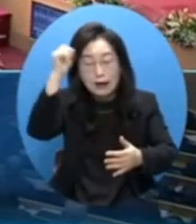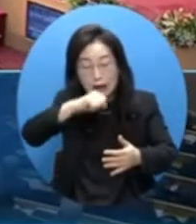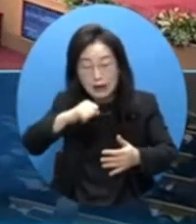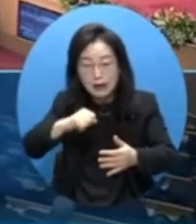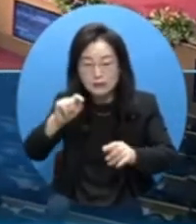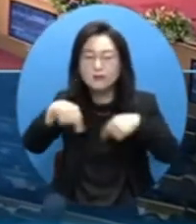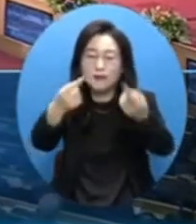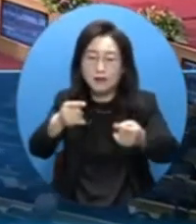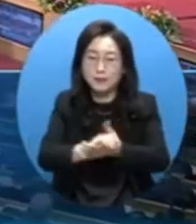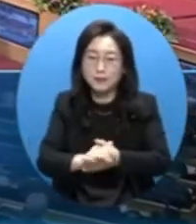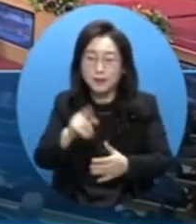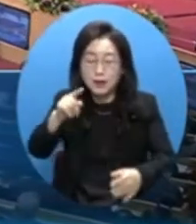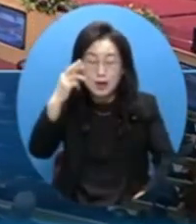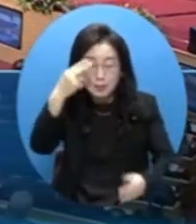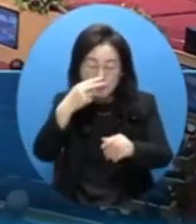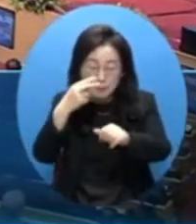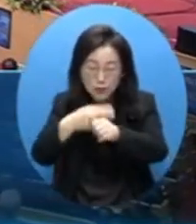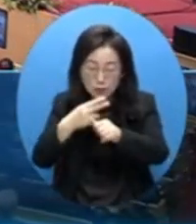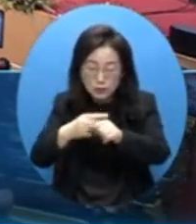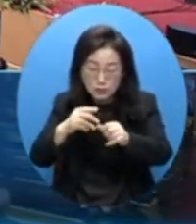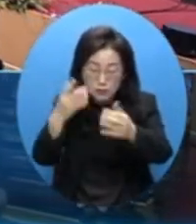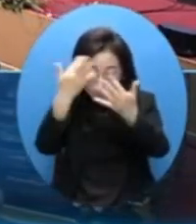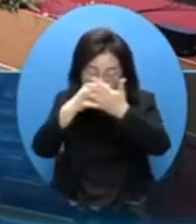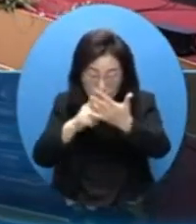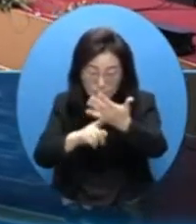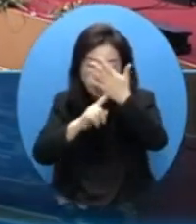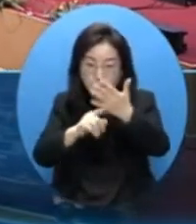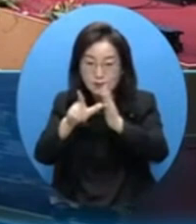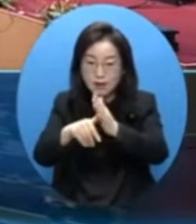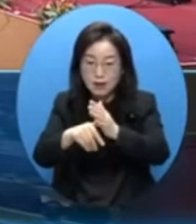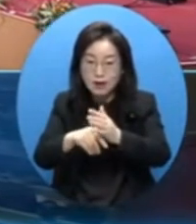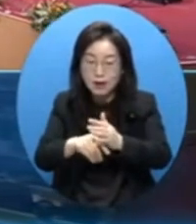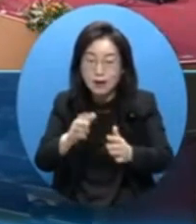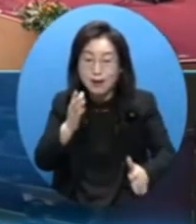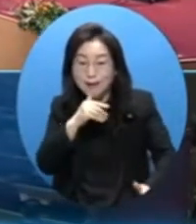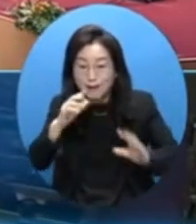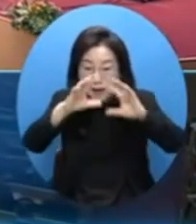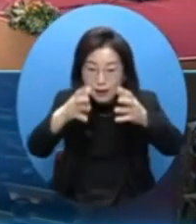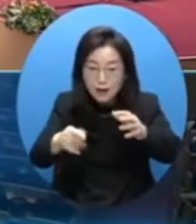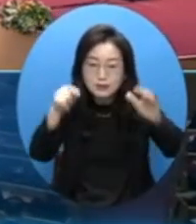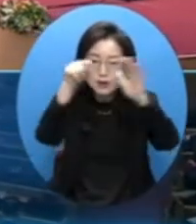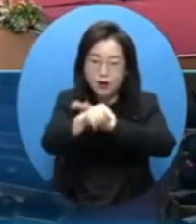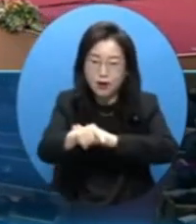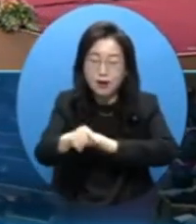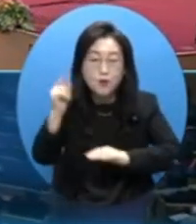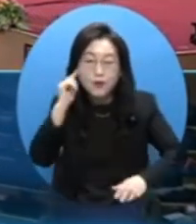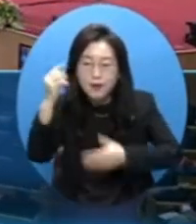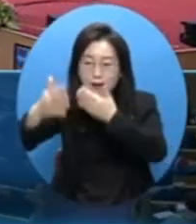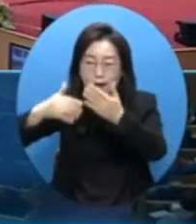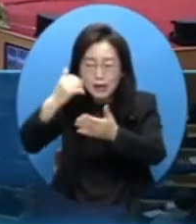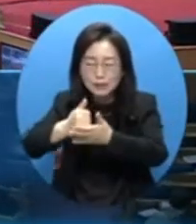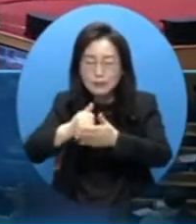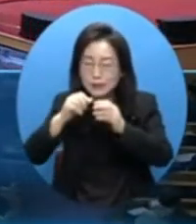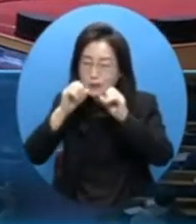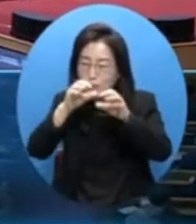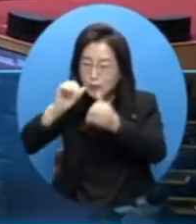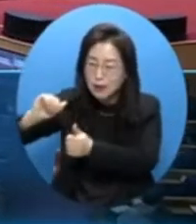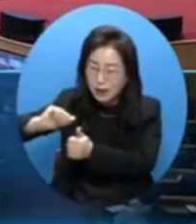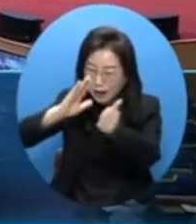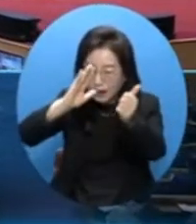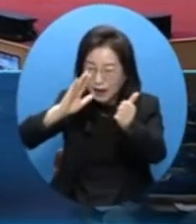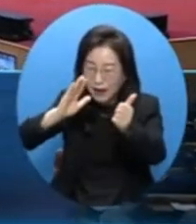바울이 그 환상을 봤을 때 우리가 곧 마게도 내가 떠나기를 힘쓰는이는 하나님이 저 사람들에게 복음을 전하라고 우리를 부르신 줄로